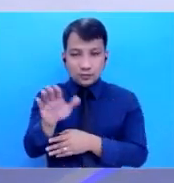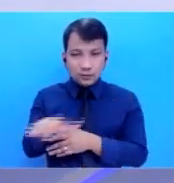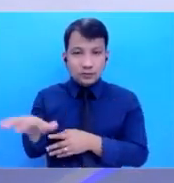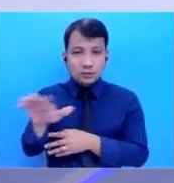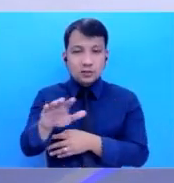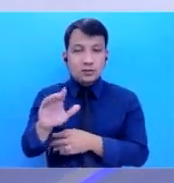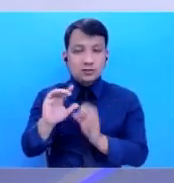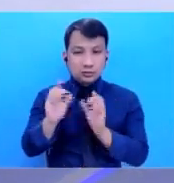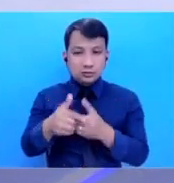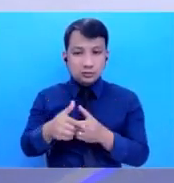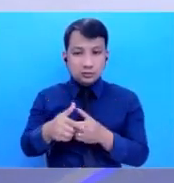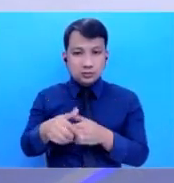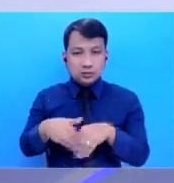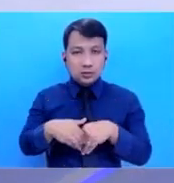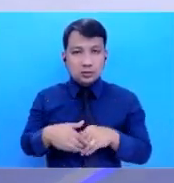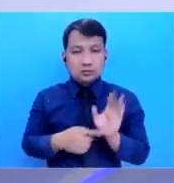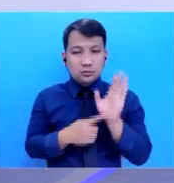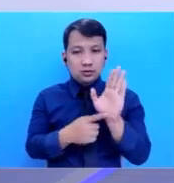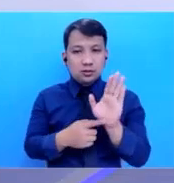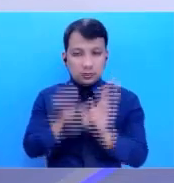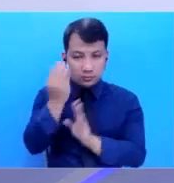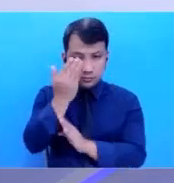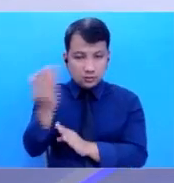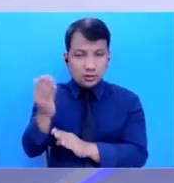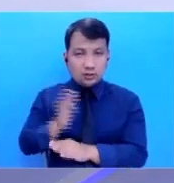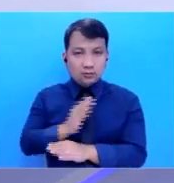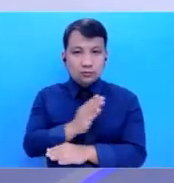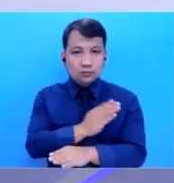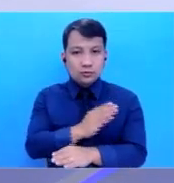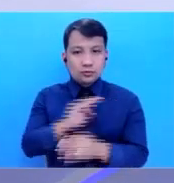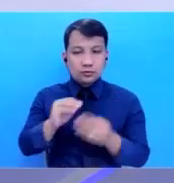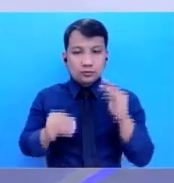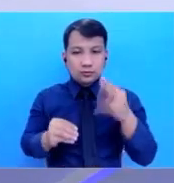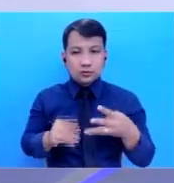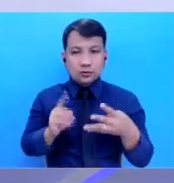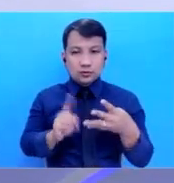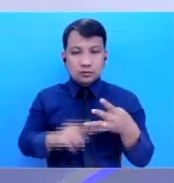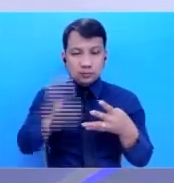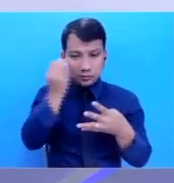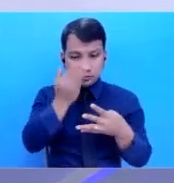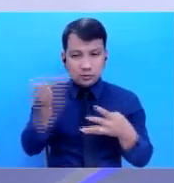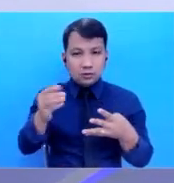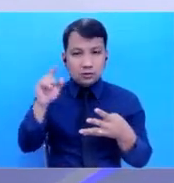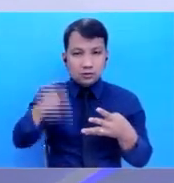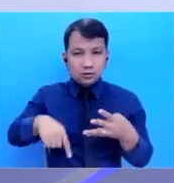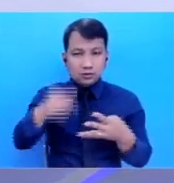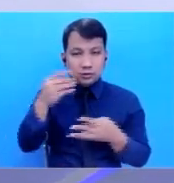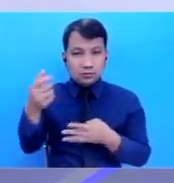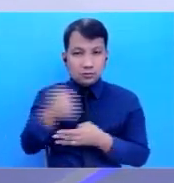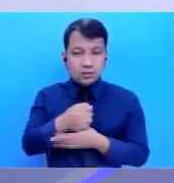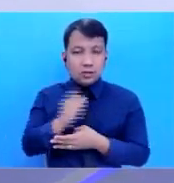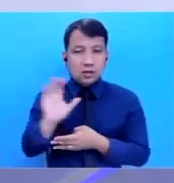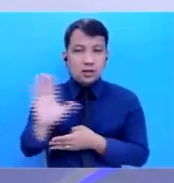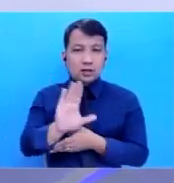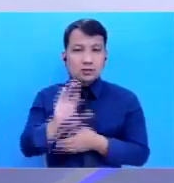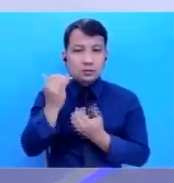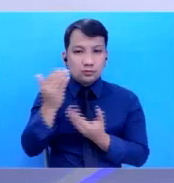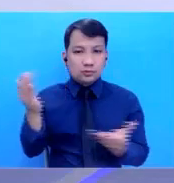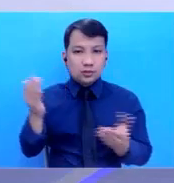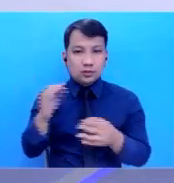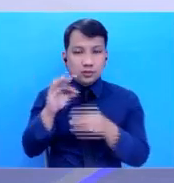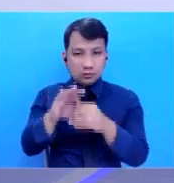room at magpakilala sa electoral board. Step 4, maaari na ninyong kunin sa kanila ang inyong